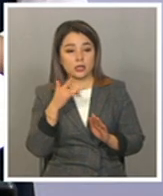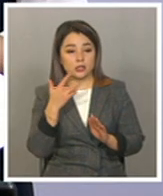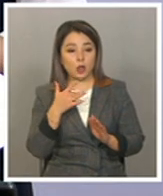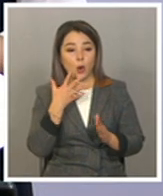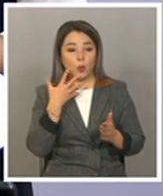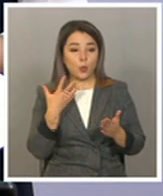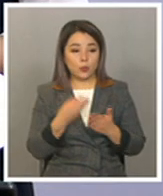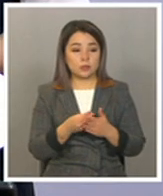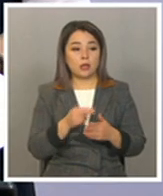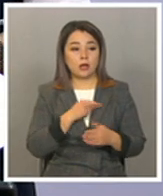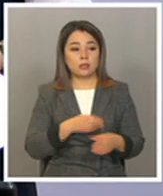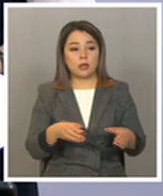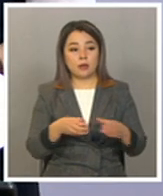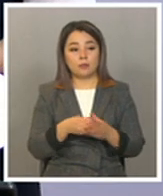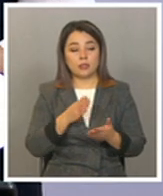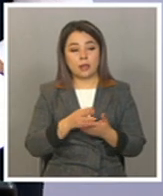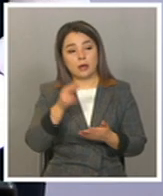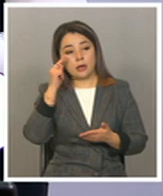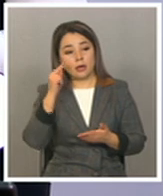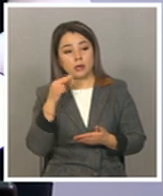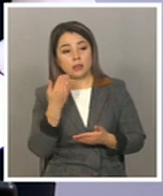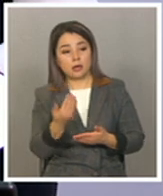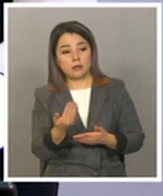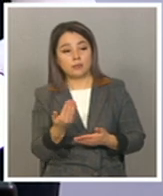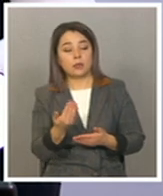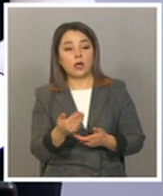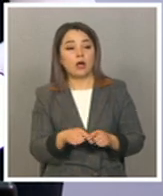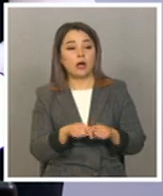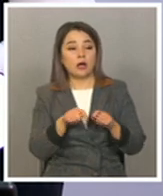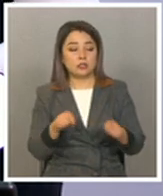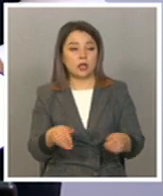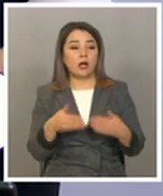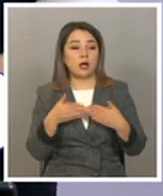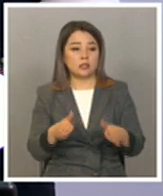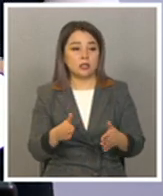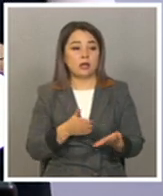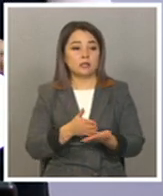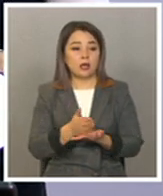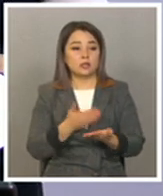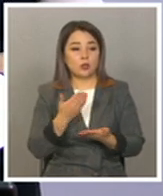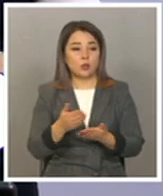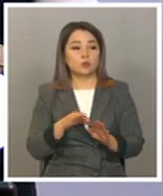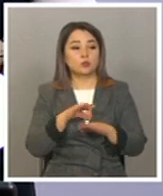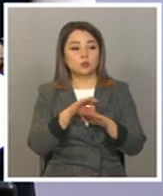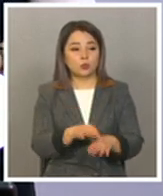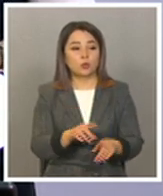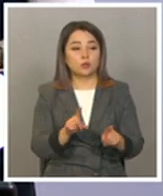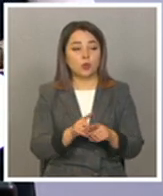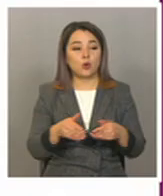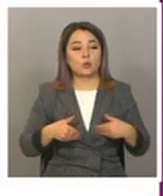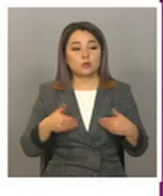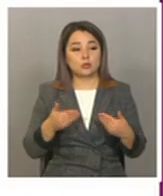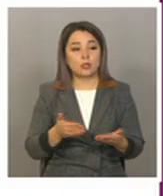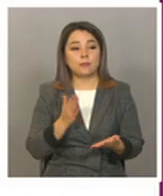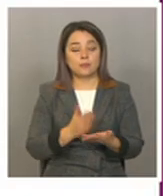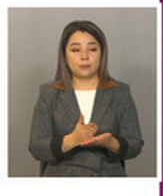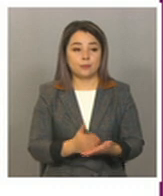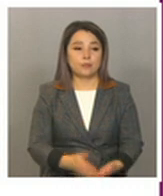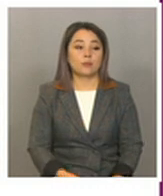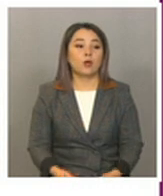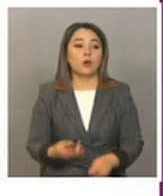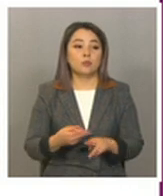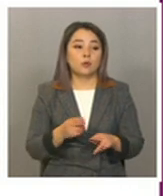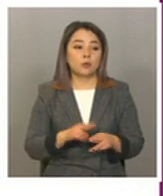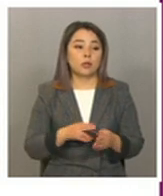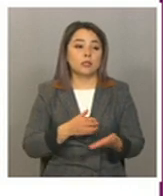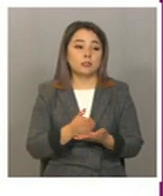өзінің әріптестеріне Қытайды ашық есік саясатын жүргізуді ұсынады. Бұл